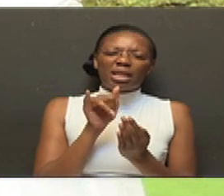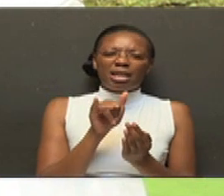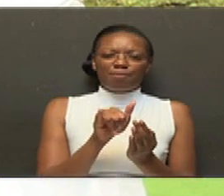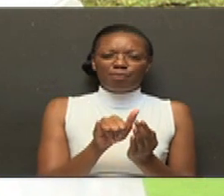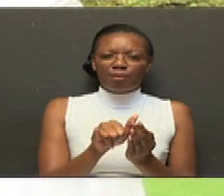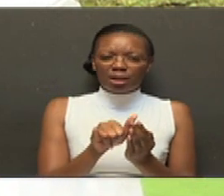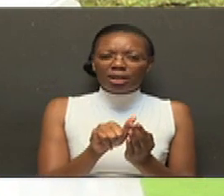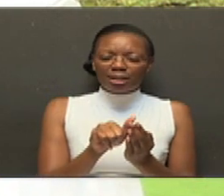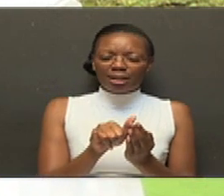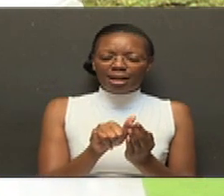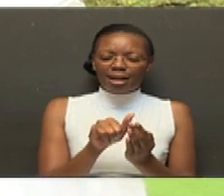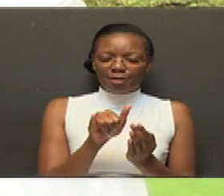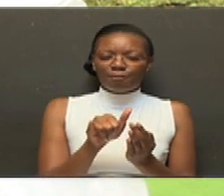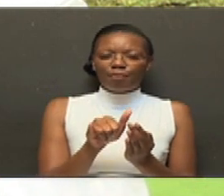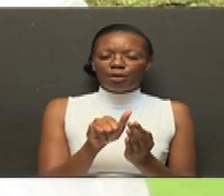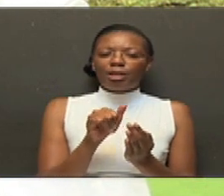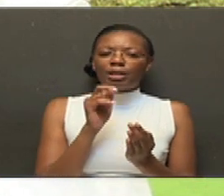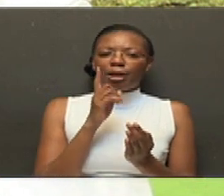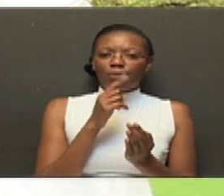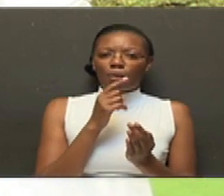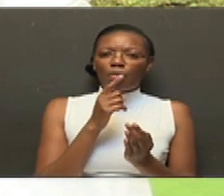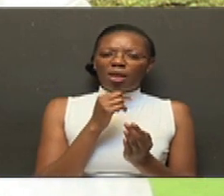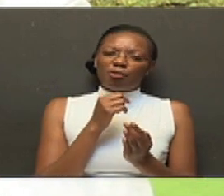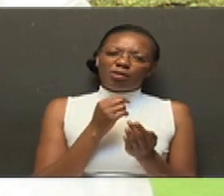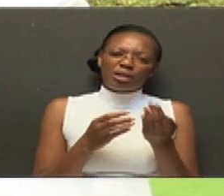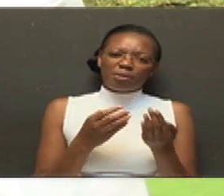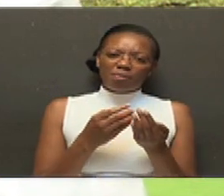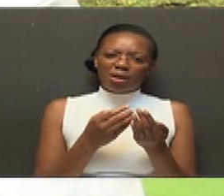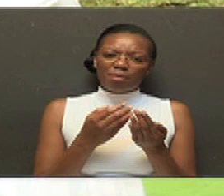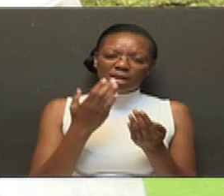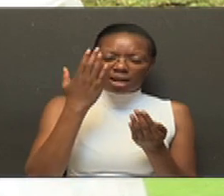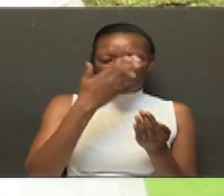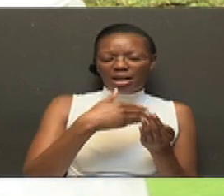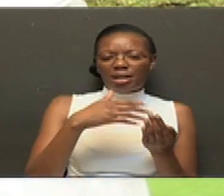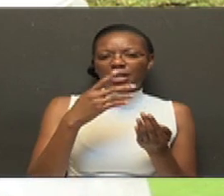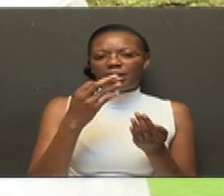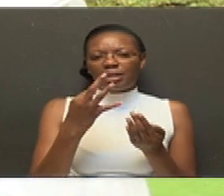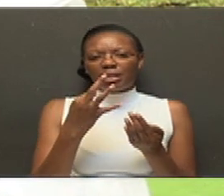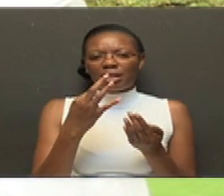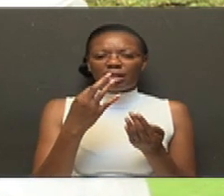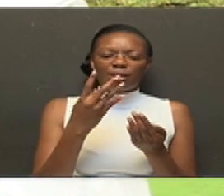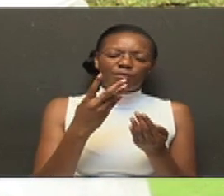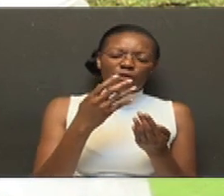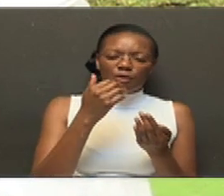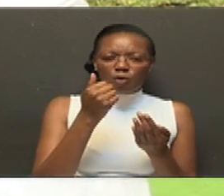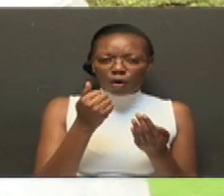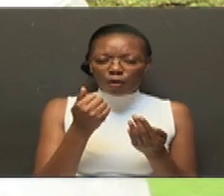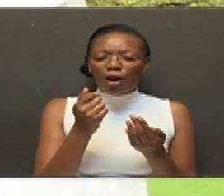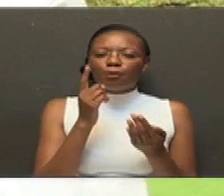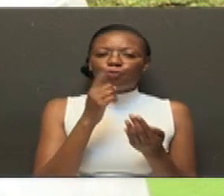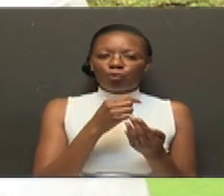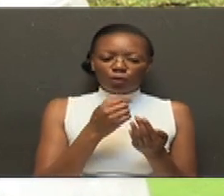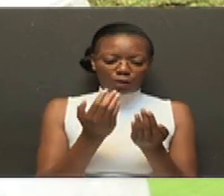process ya respiration. Kisha tunawaweka kwa solar dryers, wanakauka